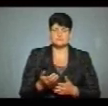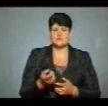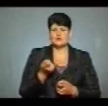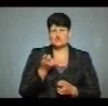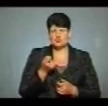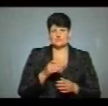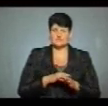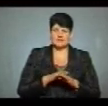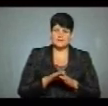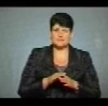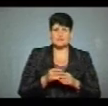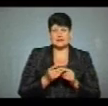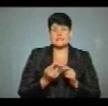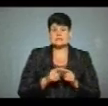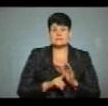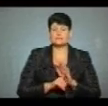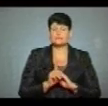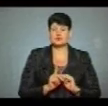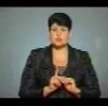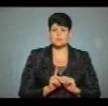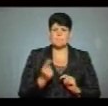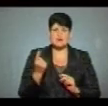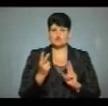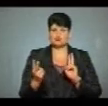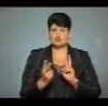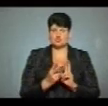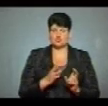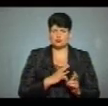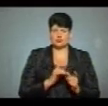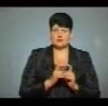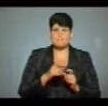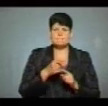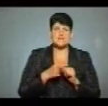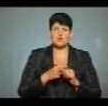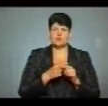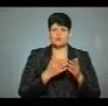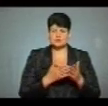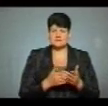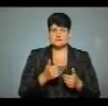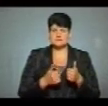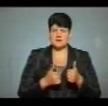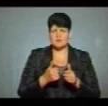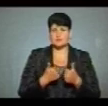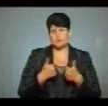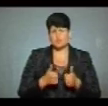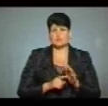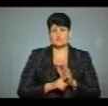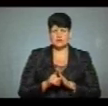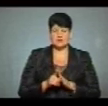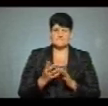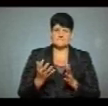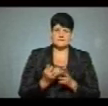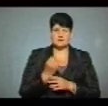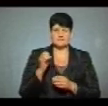чуть-чуть збулася. Це тільки початок. Першу суточку я боровся з спортсменом з Білорусі. Змагання добре почались, вигравши